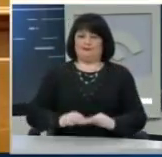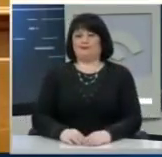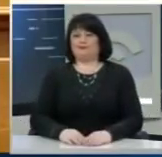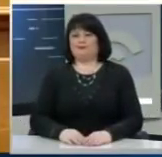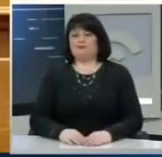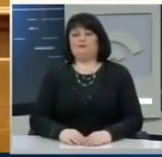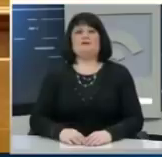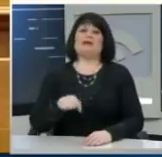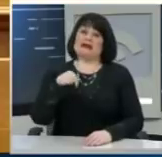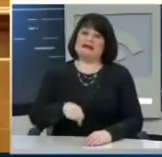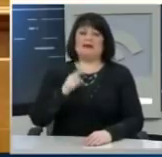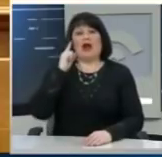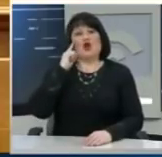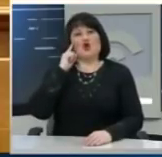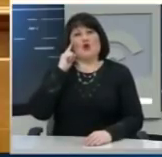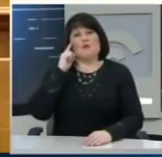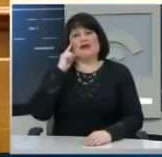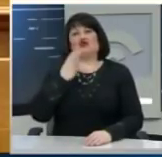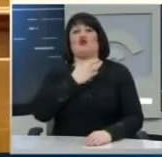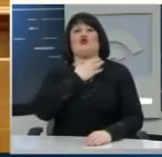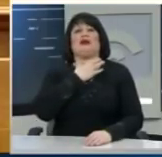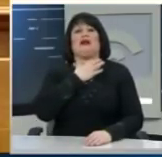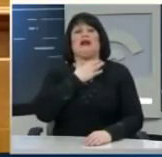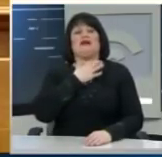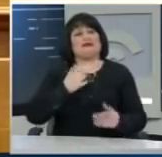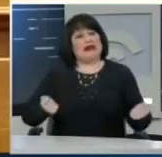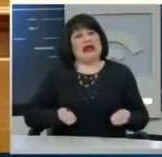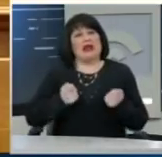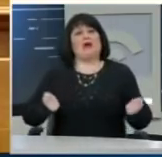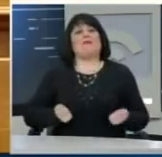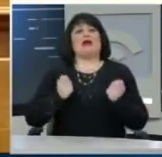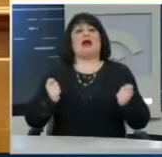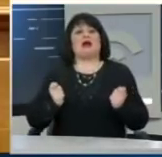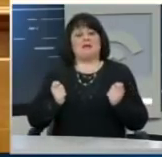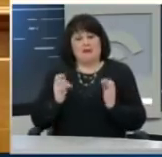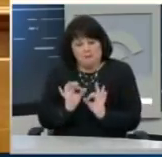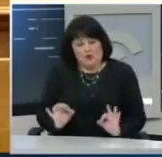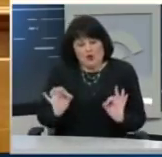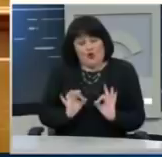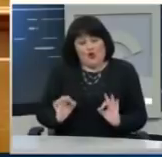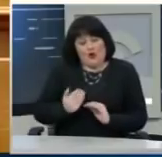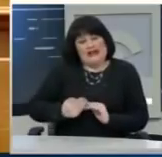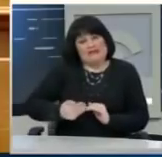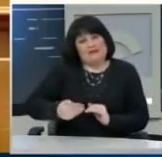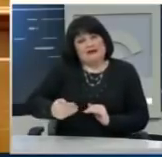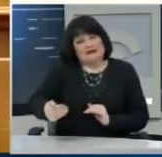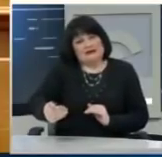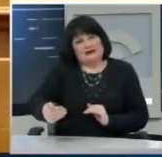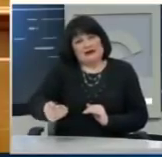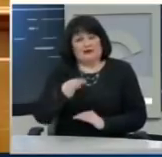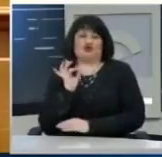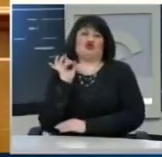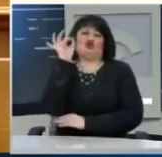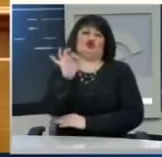Σήμερα νομίζω, ωστόσο, ότι έχουμε κάνει πλέον τις απαραίτητες ενέργειες και έχουμε δημιουργήσει το έδαφος για να